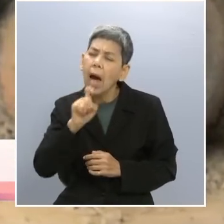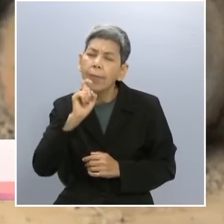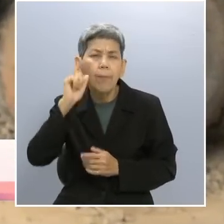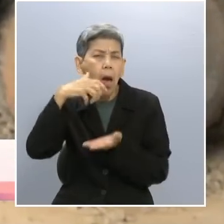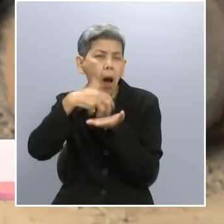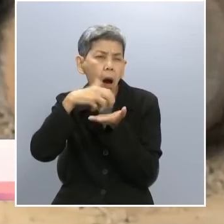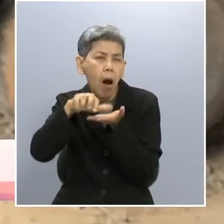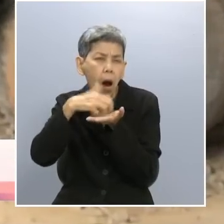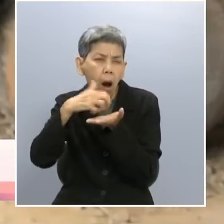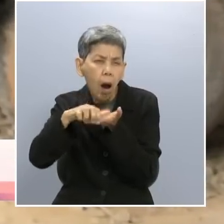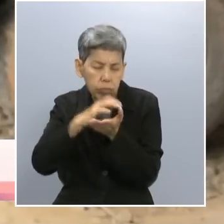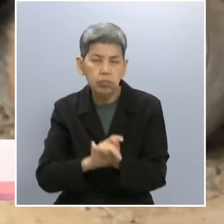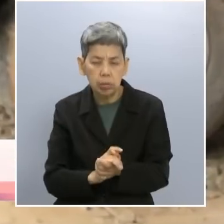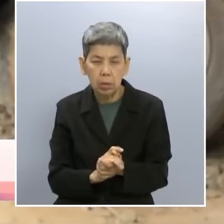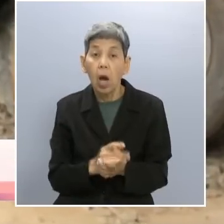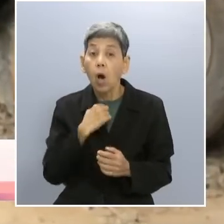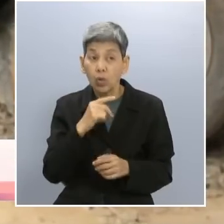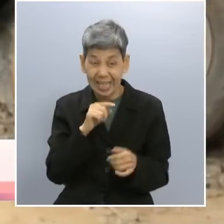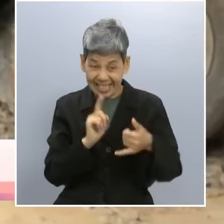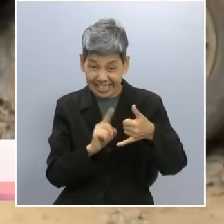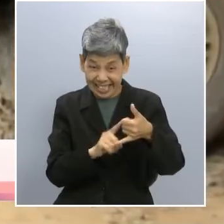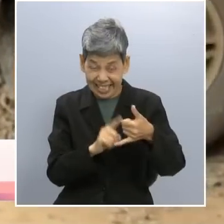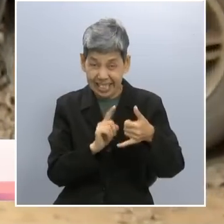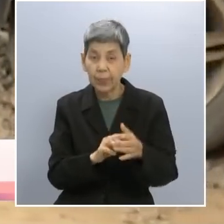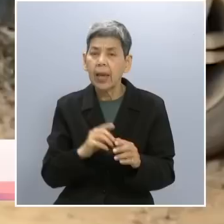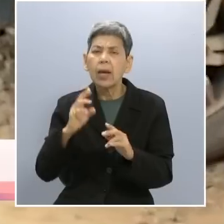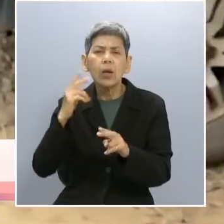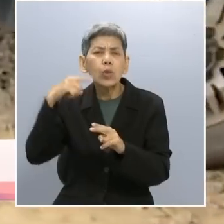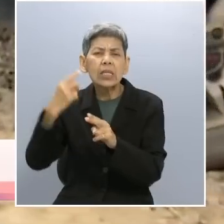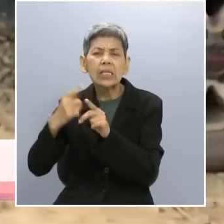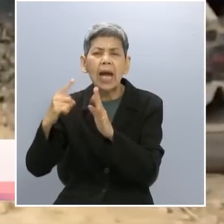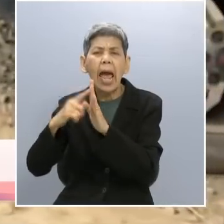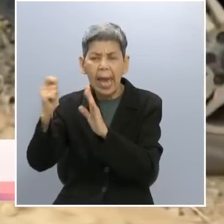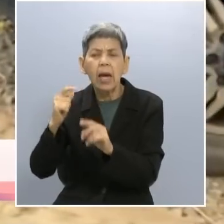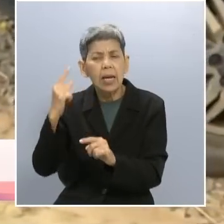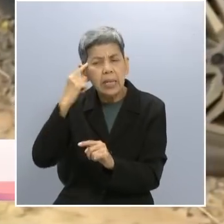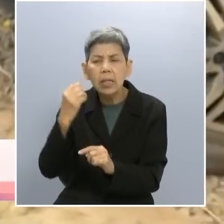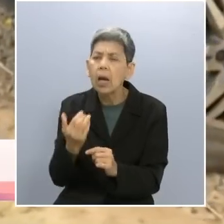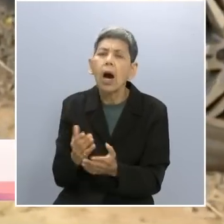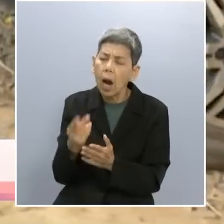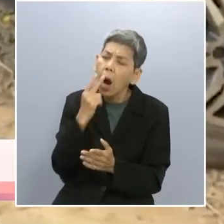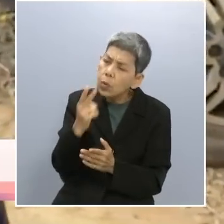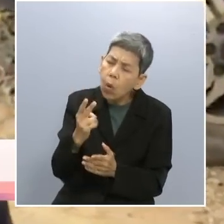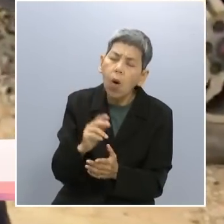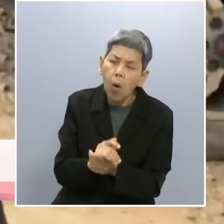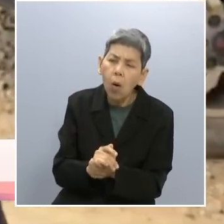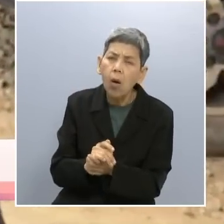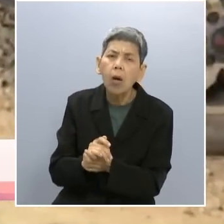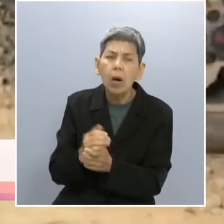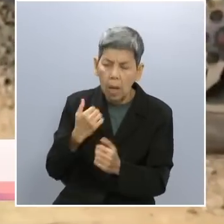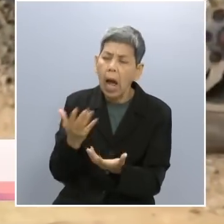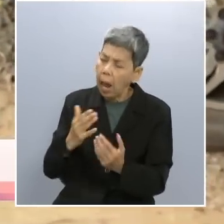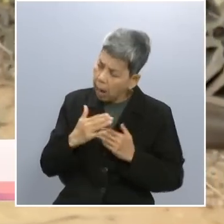ก็เล่าให้ฟังบอกว่าเนี่ยจริงๆแล้วนะแม่เนี่ยเห็นเป็นลูกกำพร้านะจริงๆเนี่ยรัก